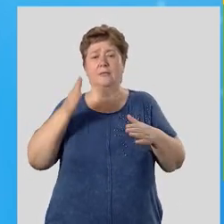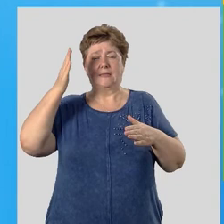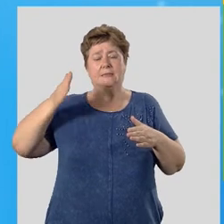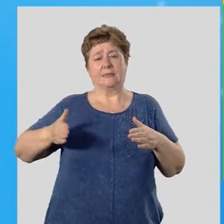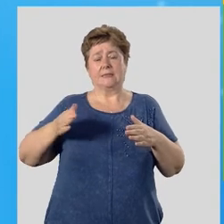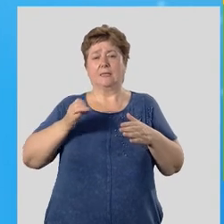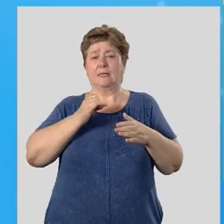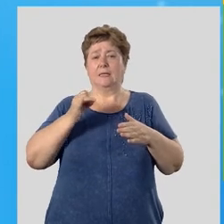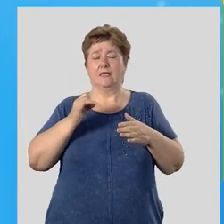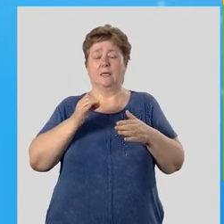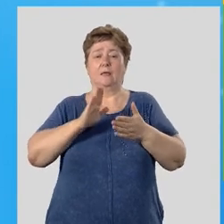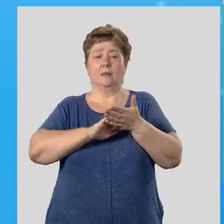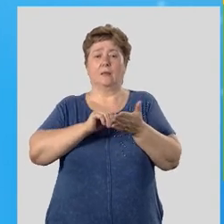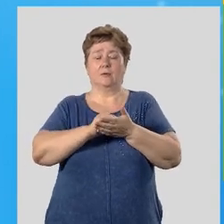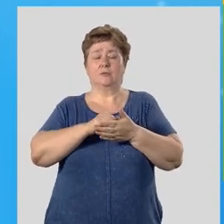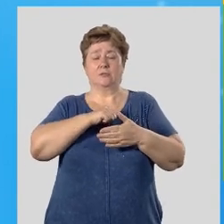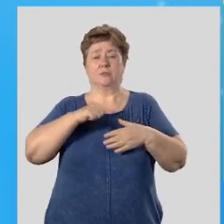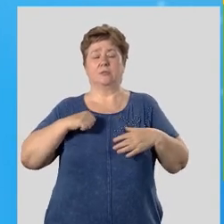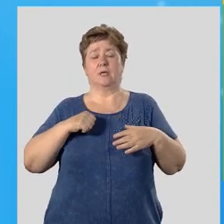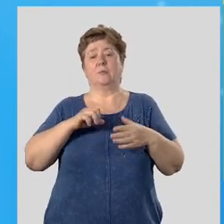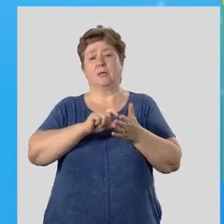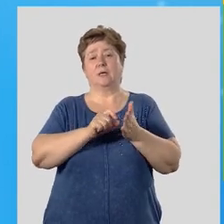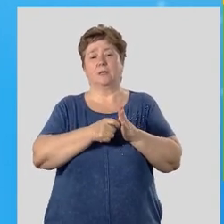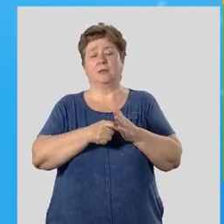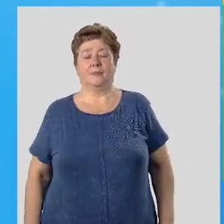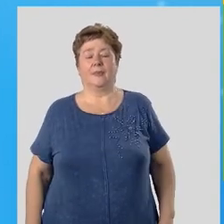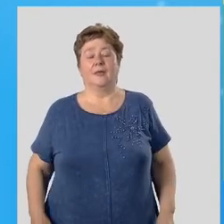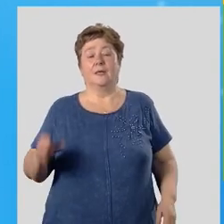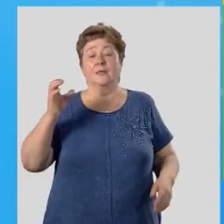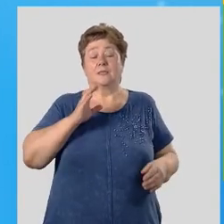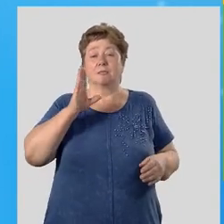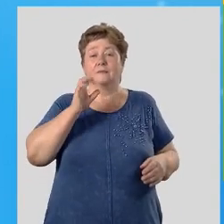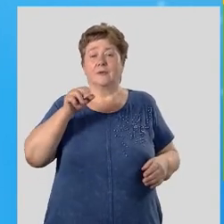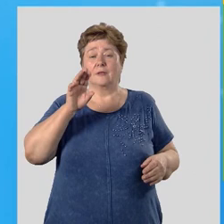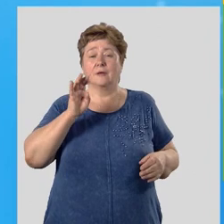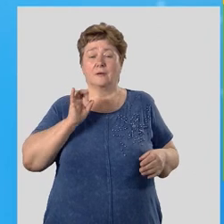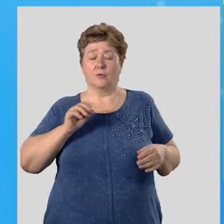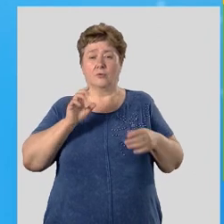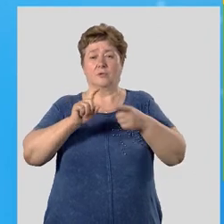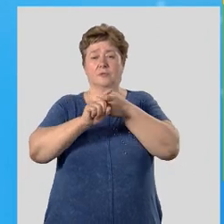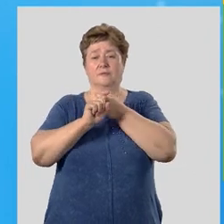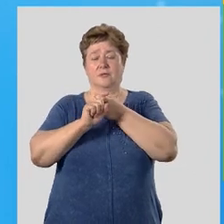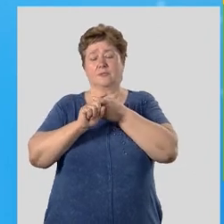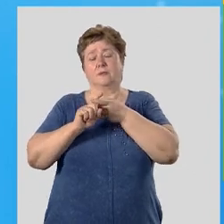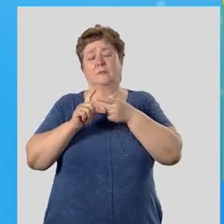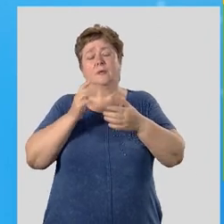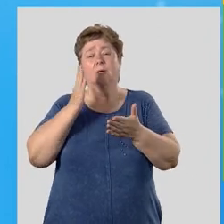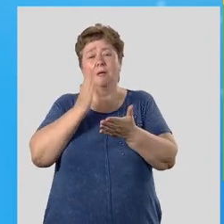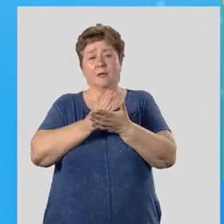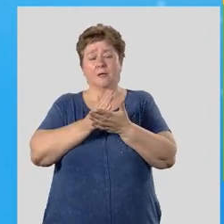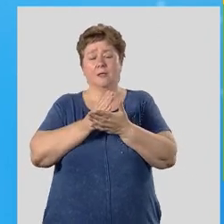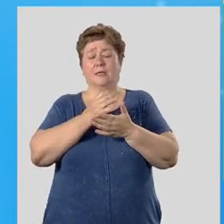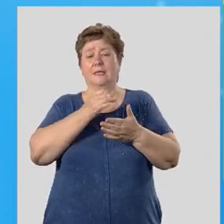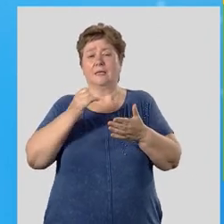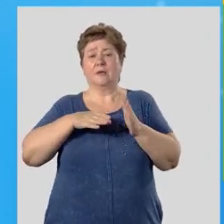стенки и разрушить сами клетки. С водородными связями обусловлено